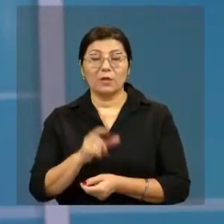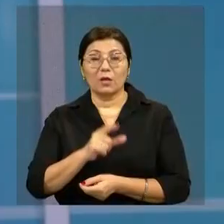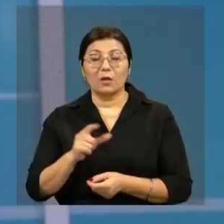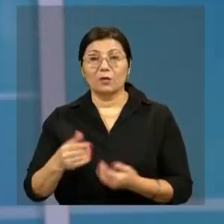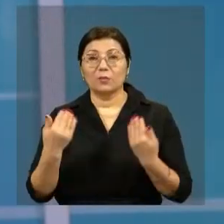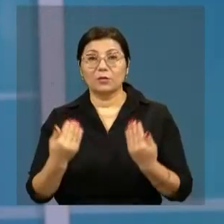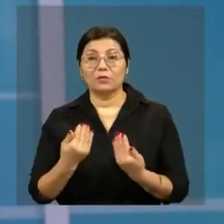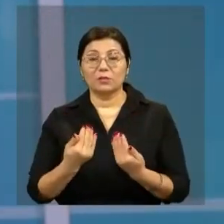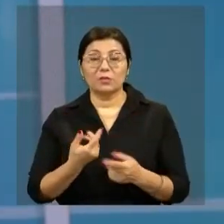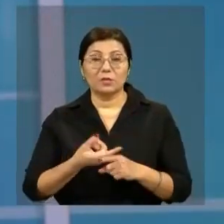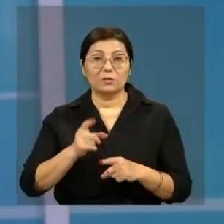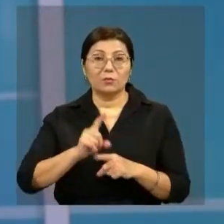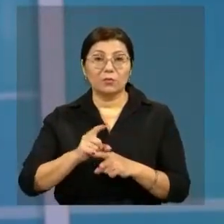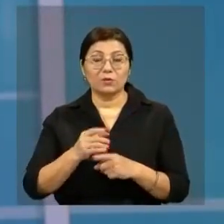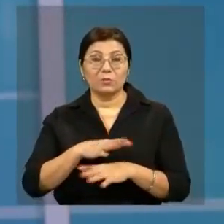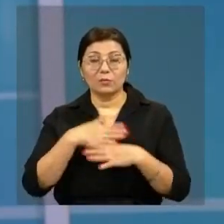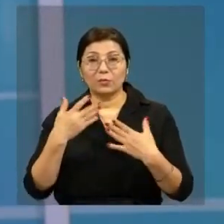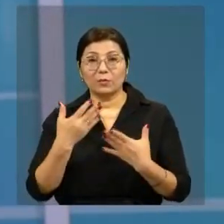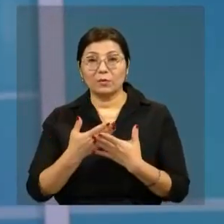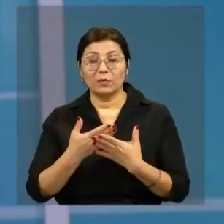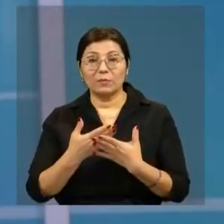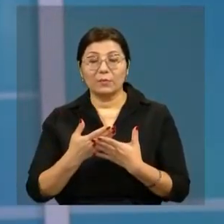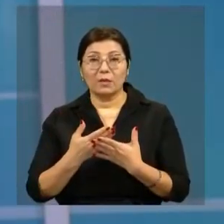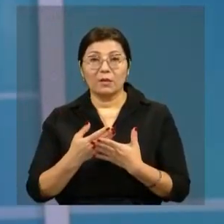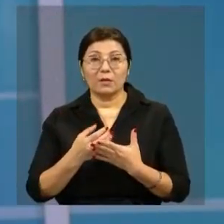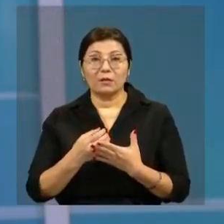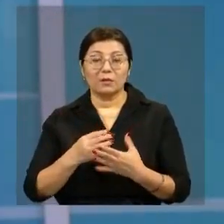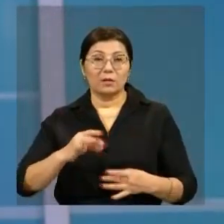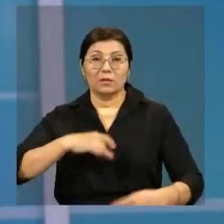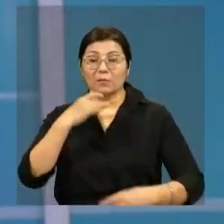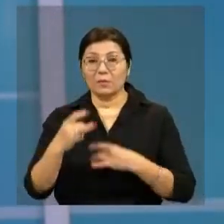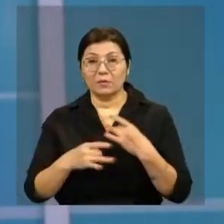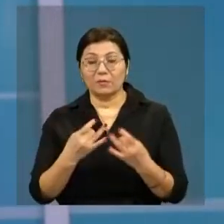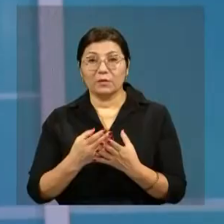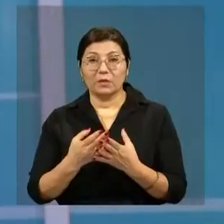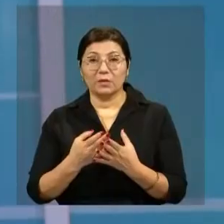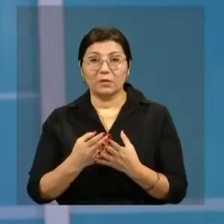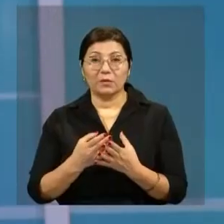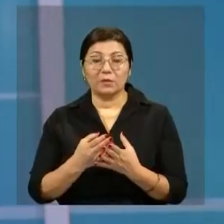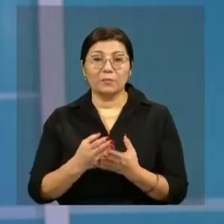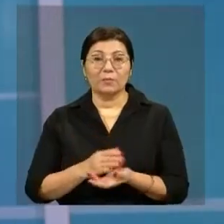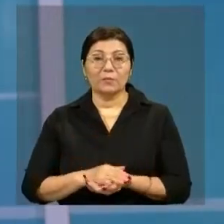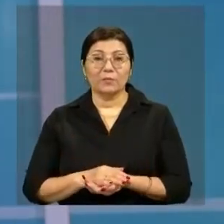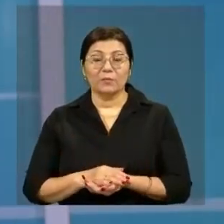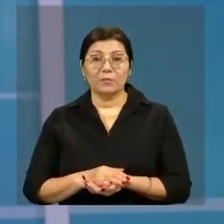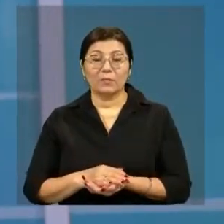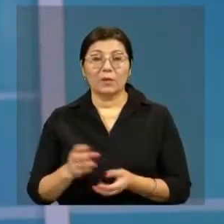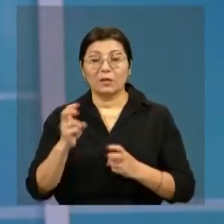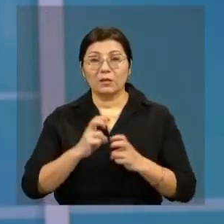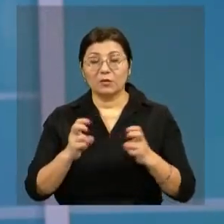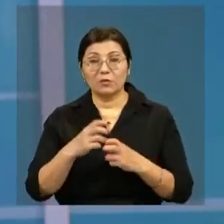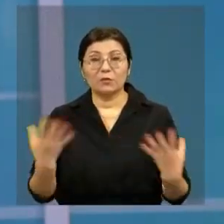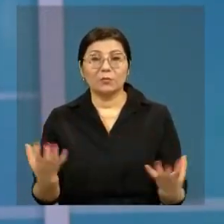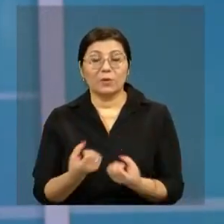сейчас, очень много людей находятся в стрессе. Мир очень кругом хаос, полный беспорядок. Они ищут